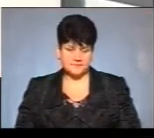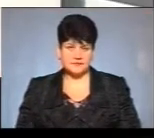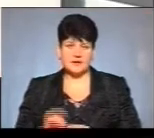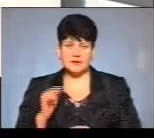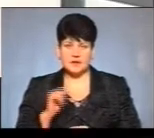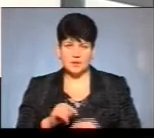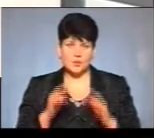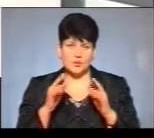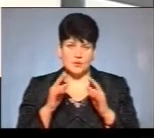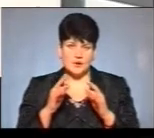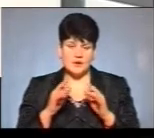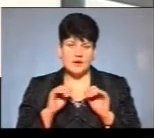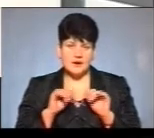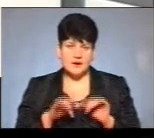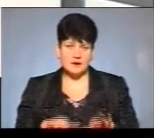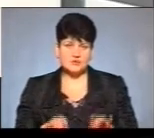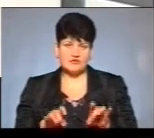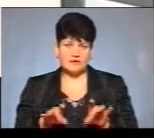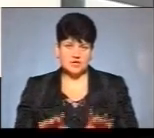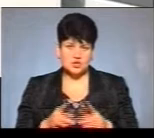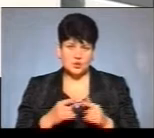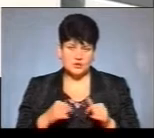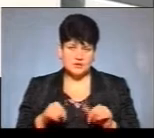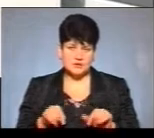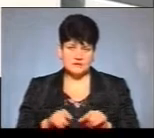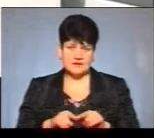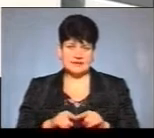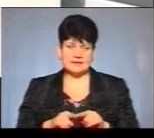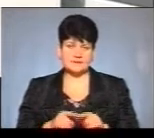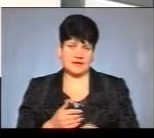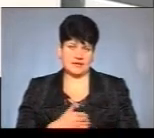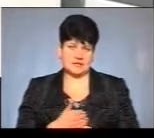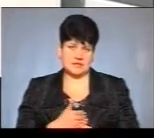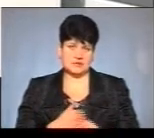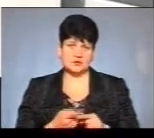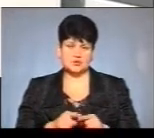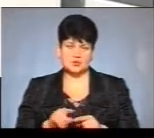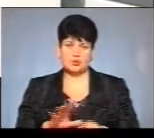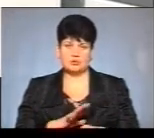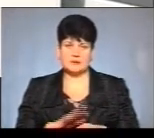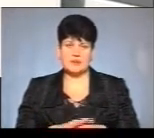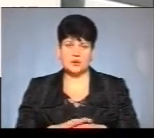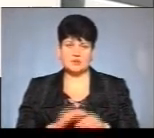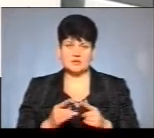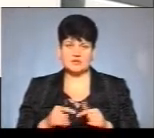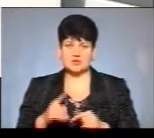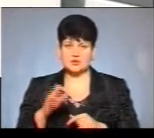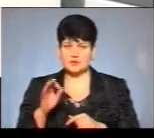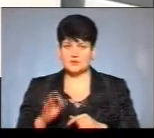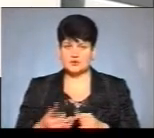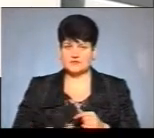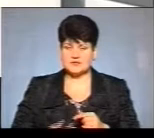акцію вирішили організувати. Саме ініціаторами були благодійна організація «100% життя»,